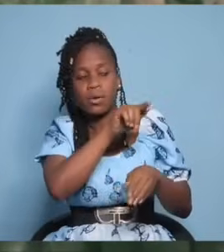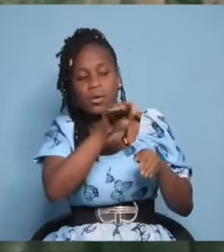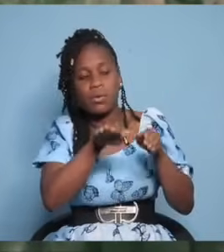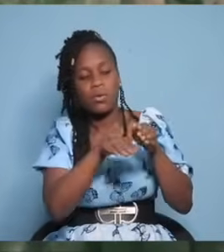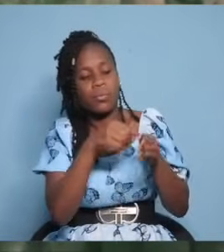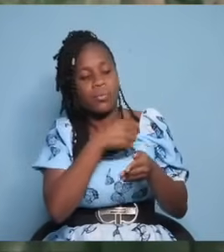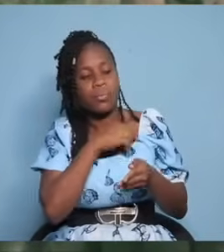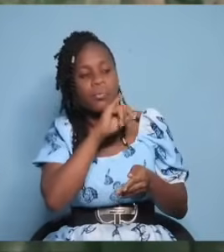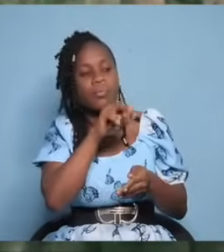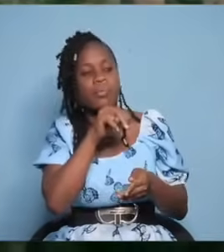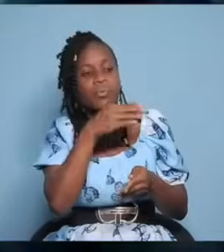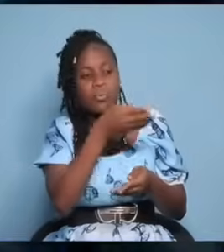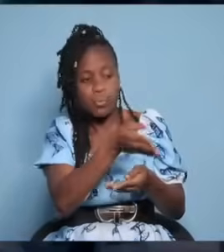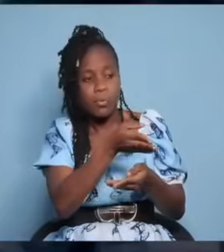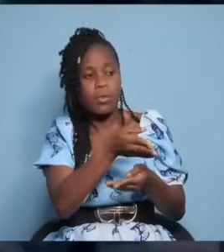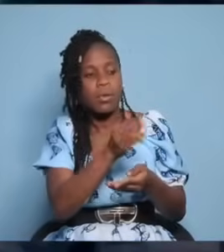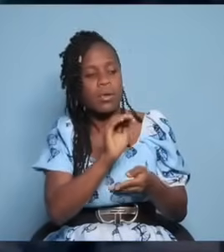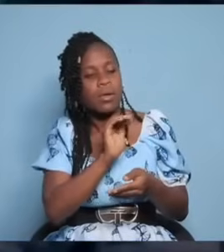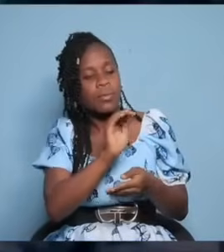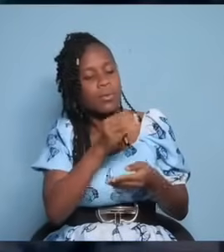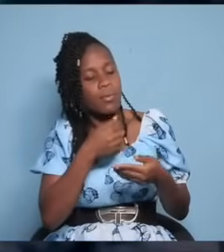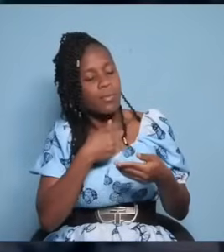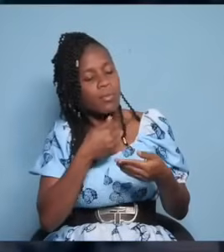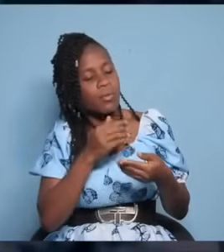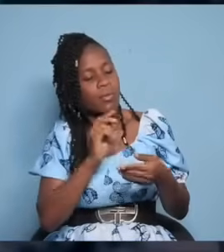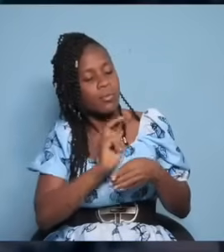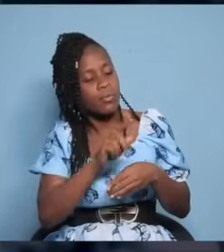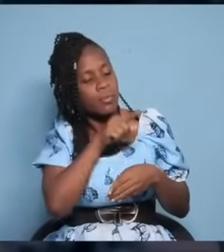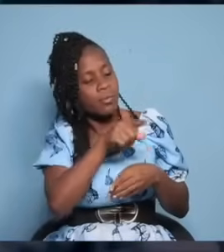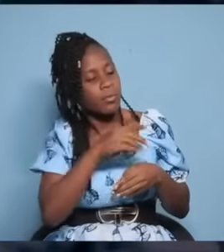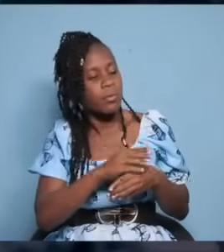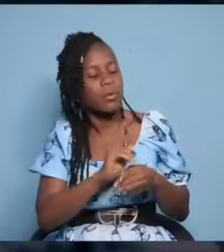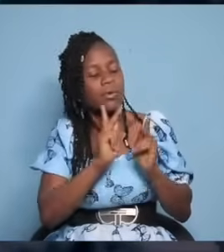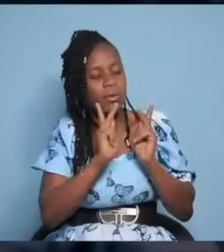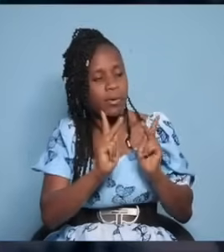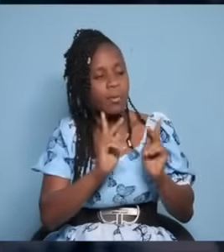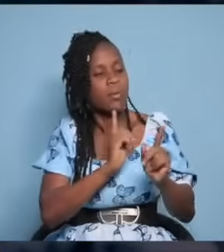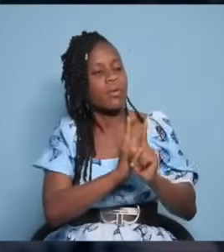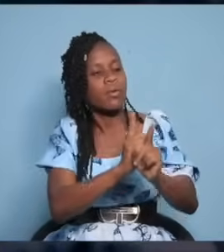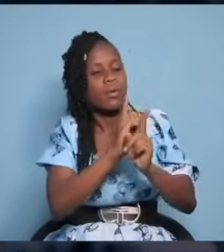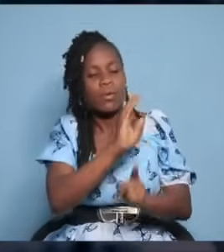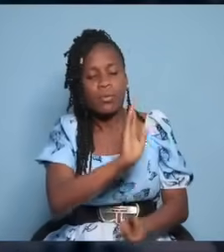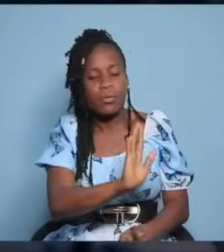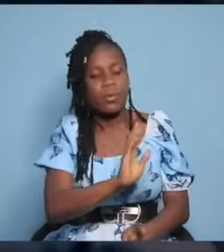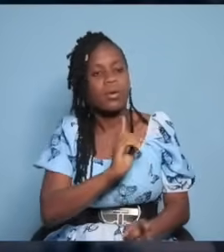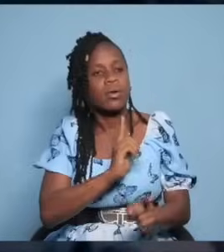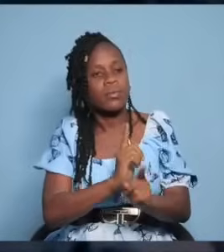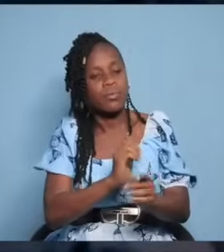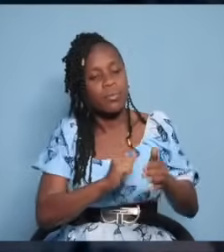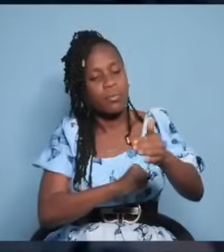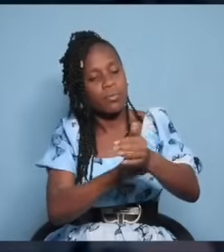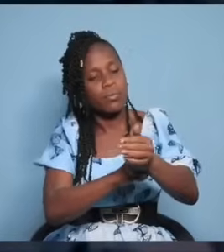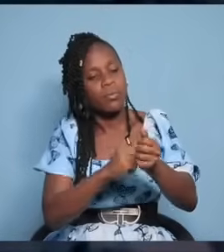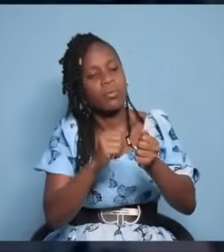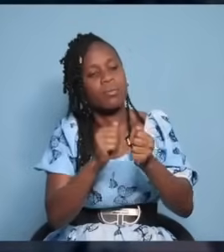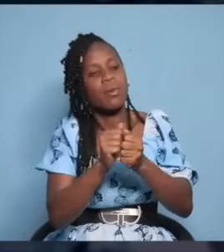John Garang, akamwambia bwana, nimeambiwa nikulinde mimi kama ndo bodyguard wako na nitakuwa na escort na support nyingine.